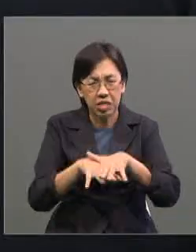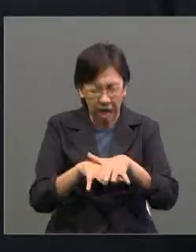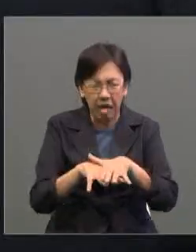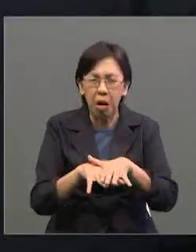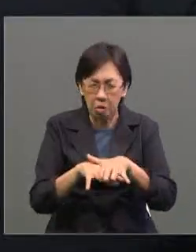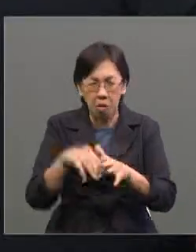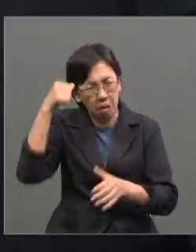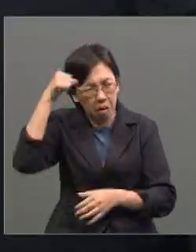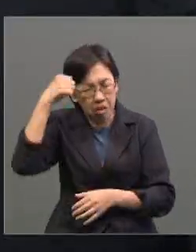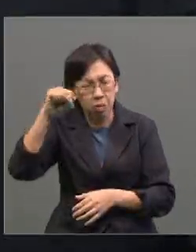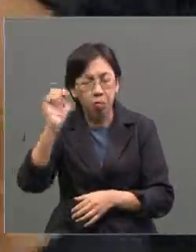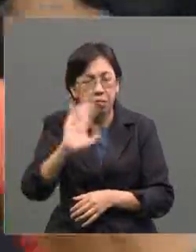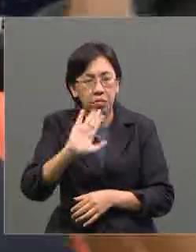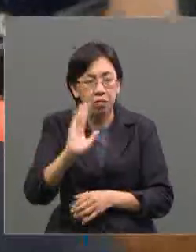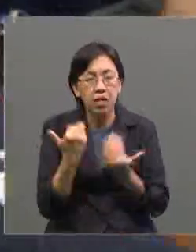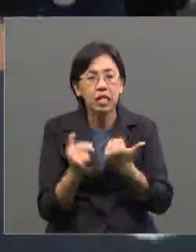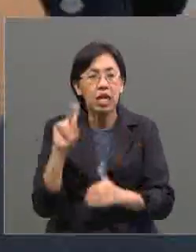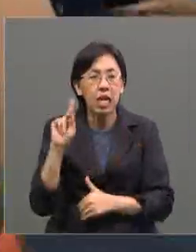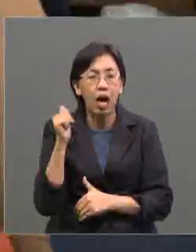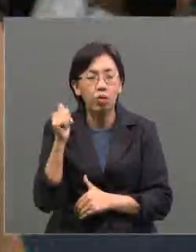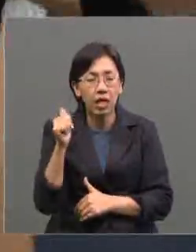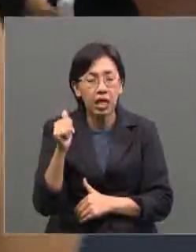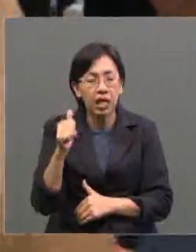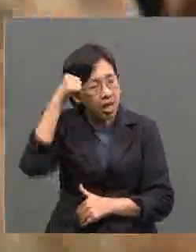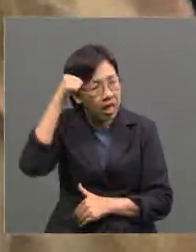นุญาตเป็น10วันแต่ปรากฏว่าล่าสุดเป็นข่าวดีเหล ือ